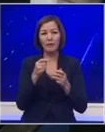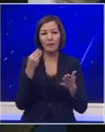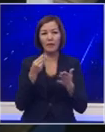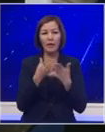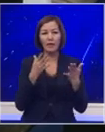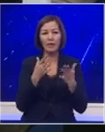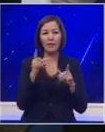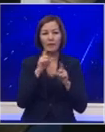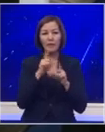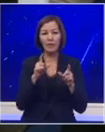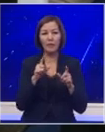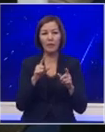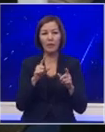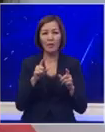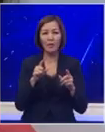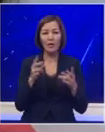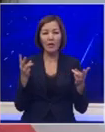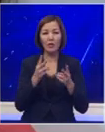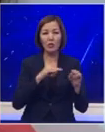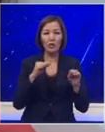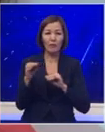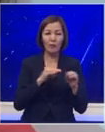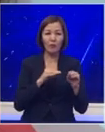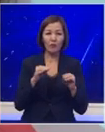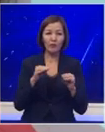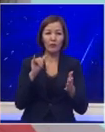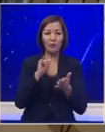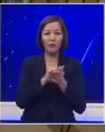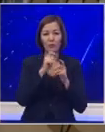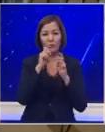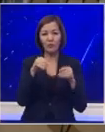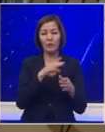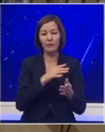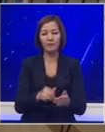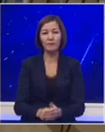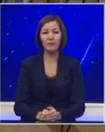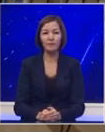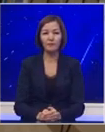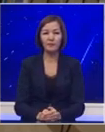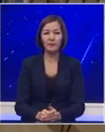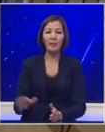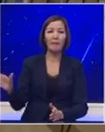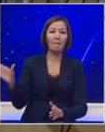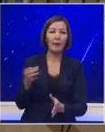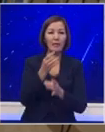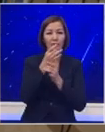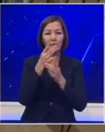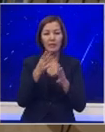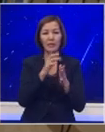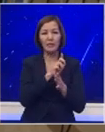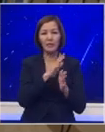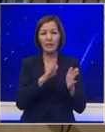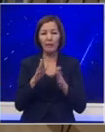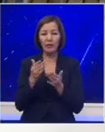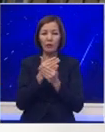мекеме жұмыстарын жандандыра түсер қажетті құралдар мен қондырғыларға ие болды. Барша мәдениет саласы, кітапхана,